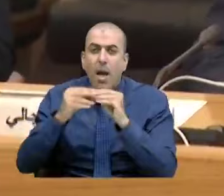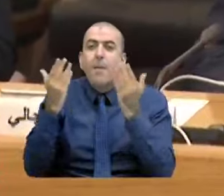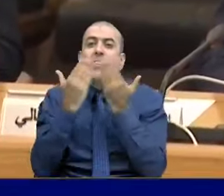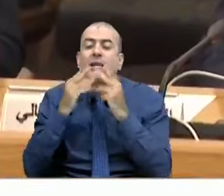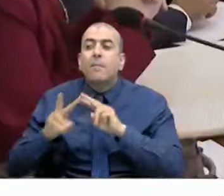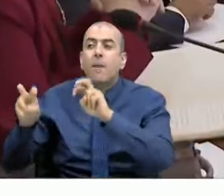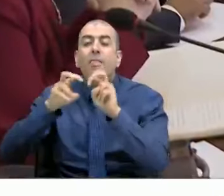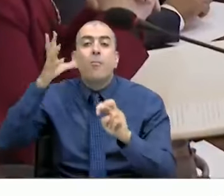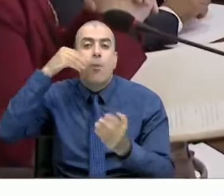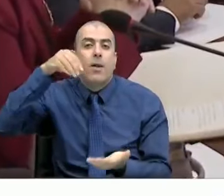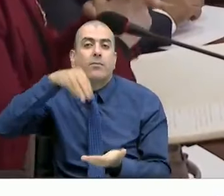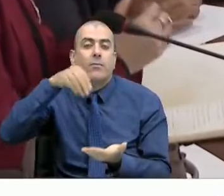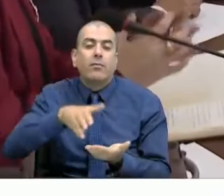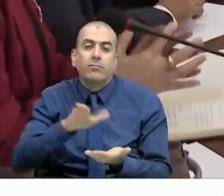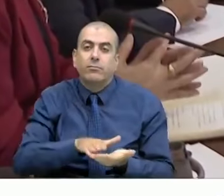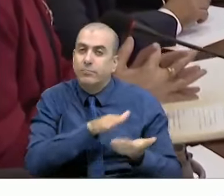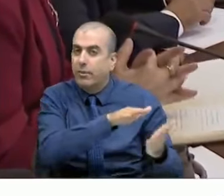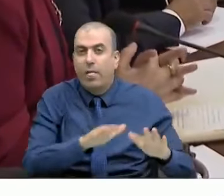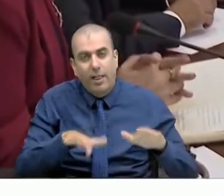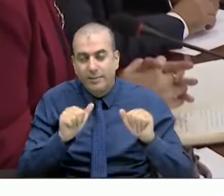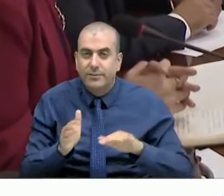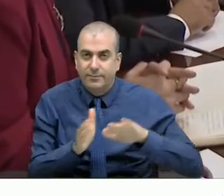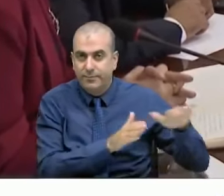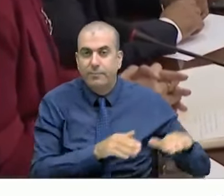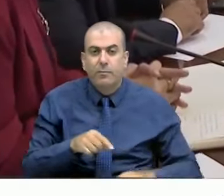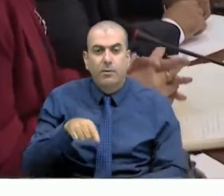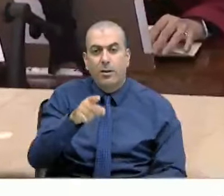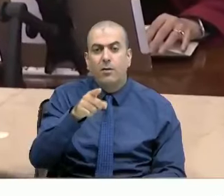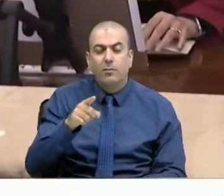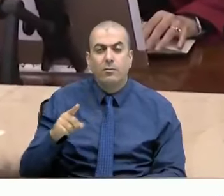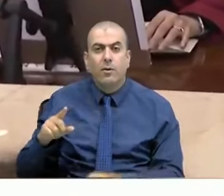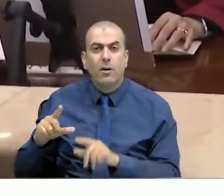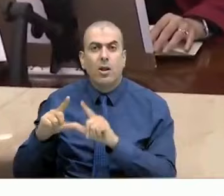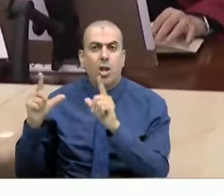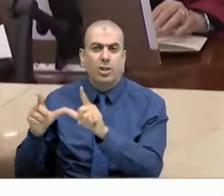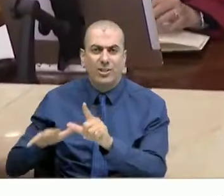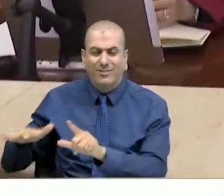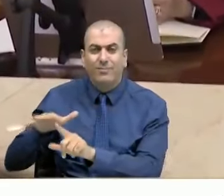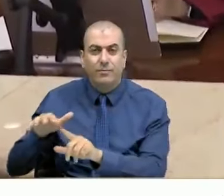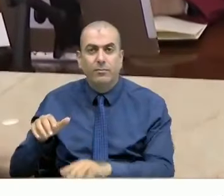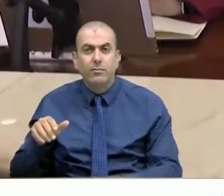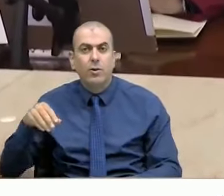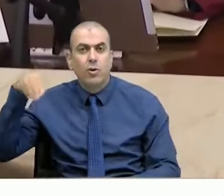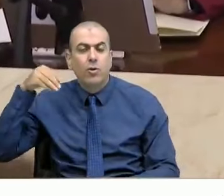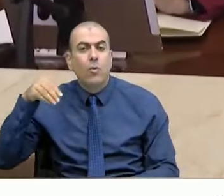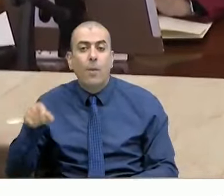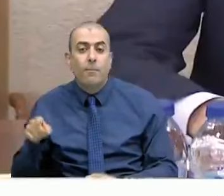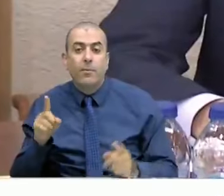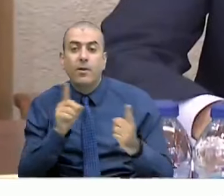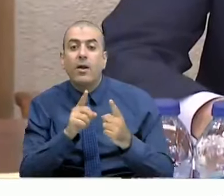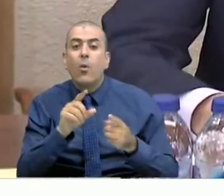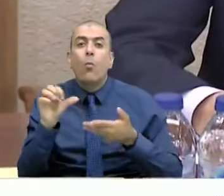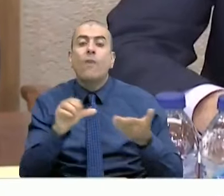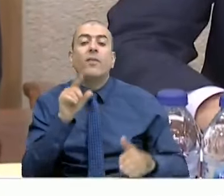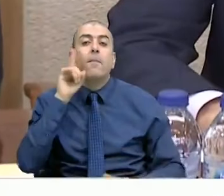العامه رؤساء اللجان الدائمه في مجلس الاعيان بحثوا خلال لقائهم وفدا بريطانيا اوجه التعاون والعمل المشترك بين